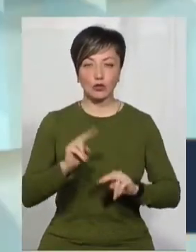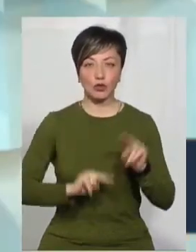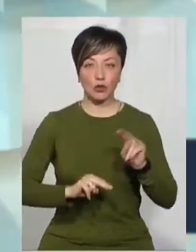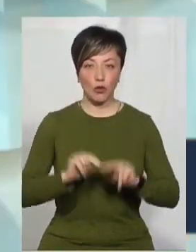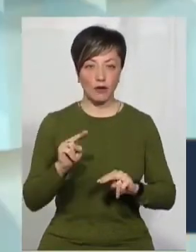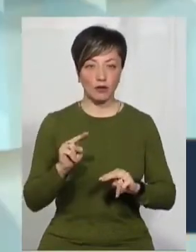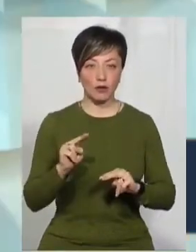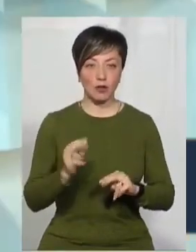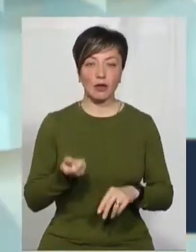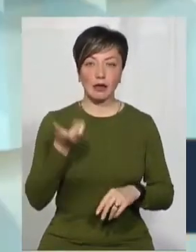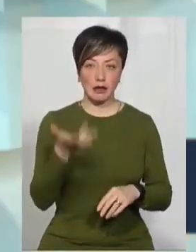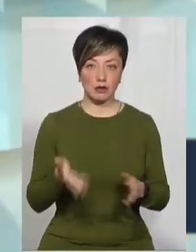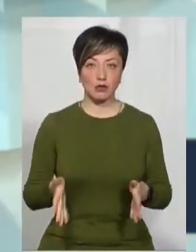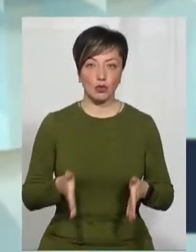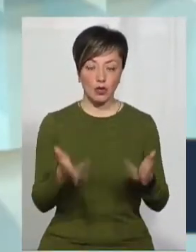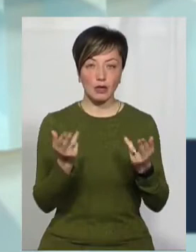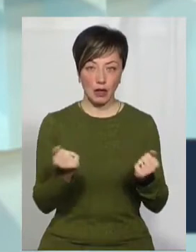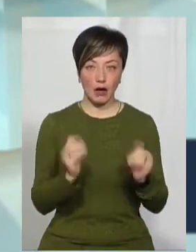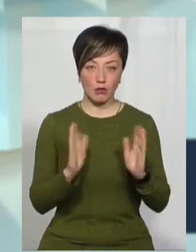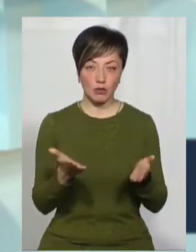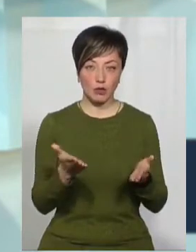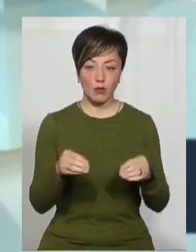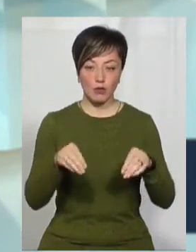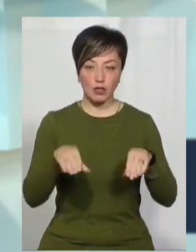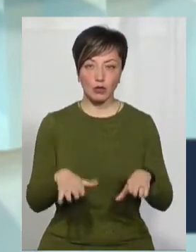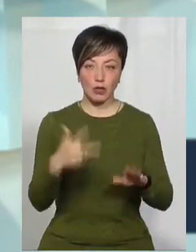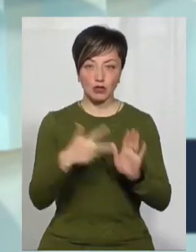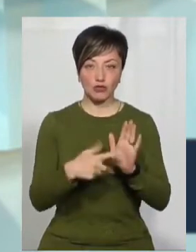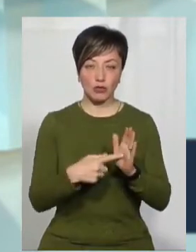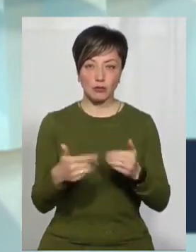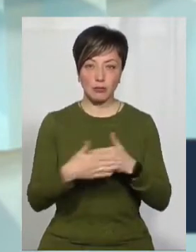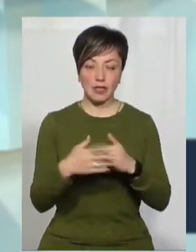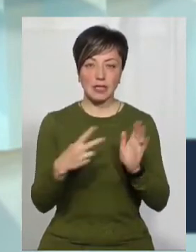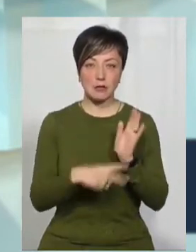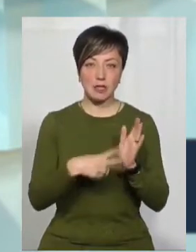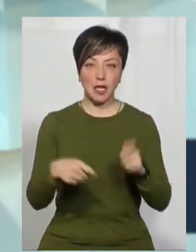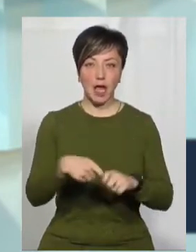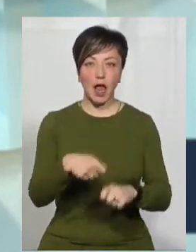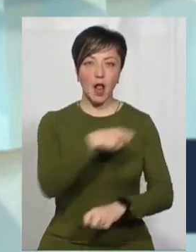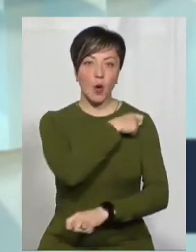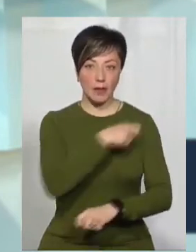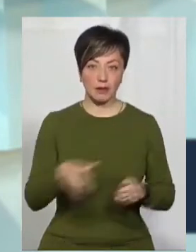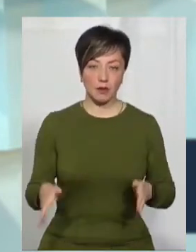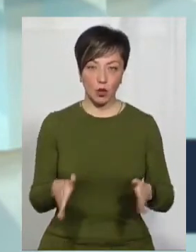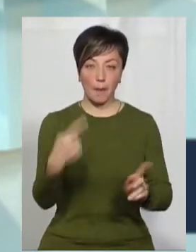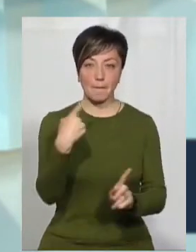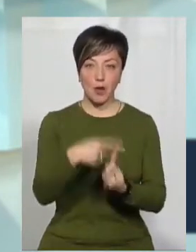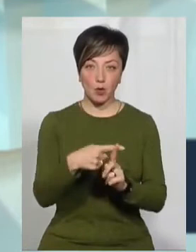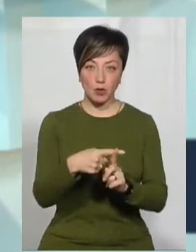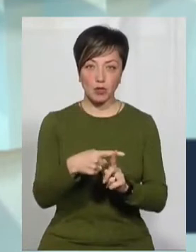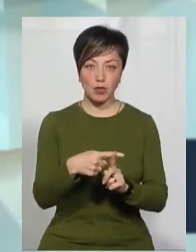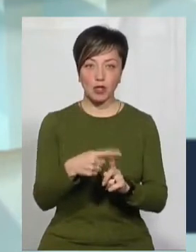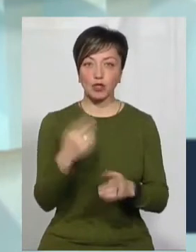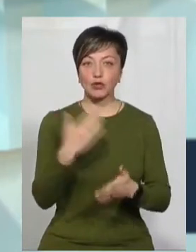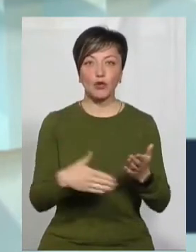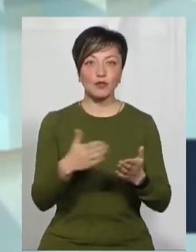збудована кількість доріг, да, це буде по постанові 36-ті, це біля 70 кілометрів доріг. І плюс якби зовсім